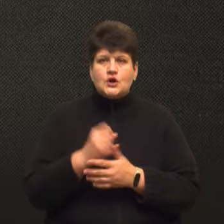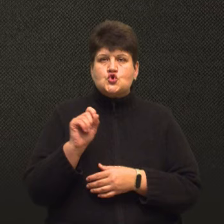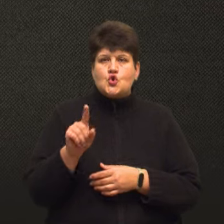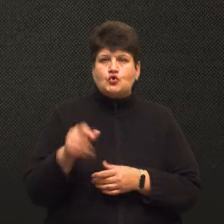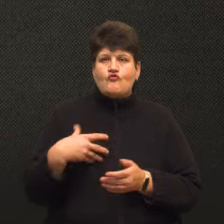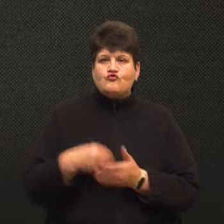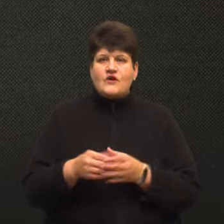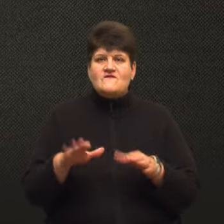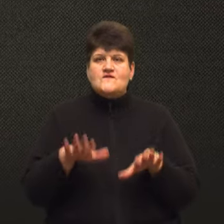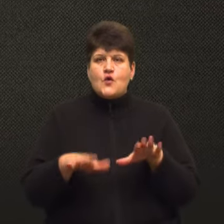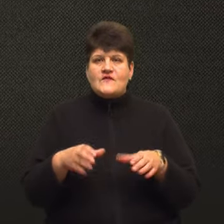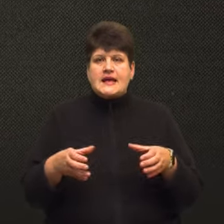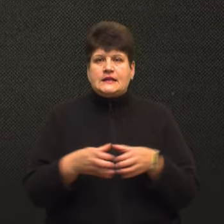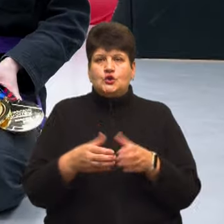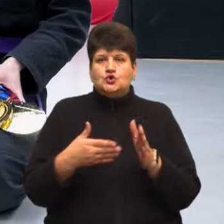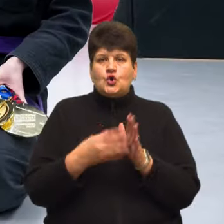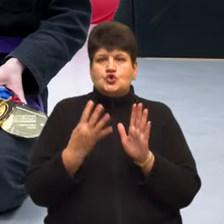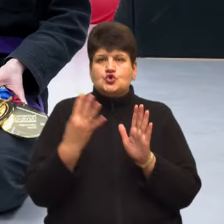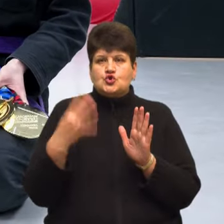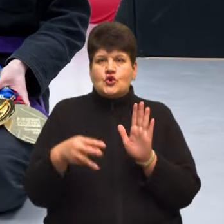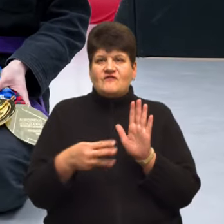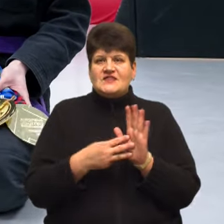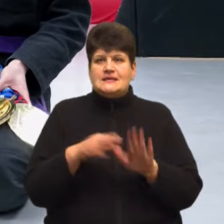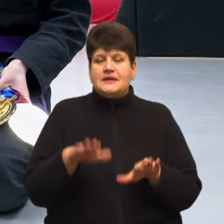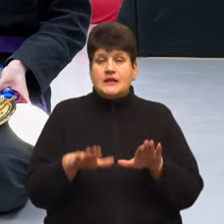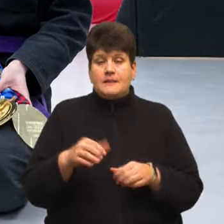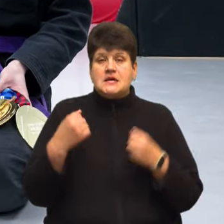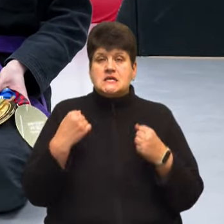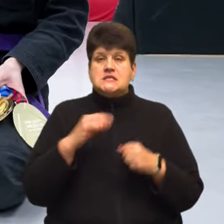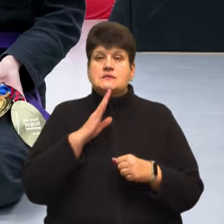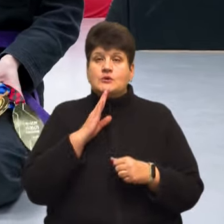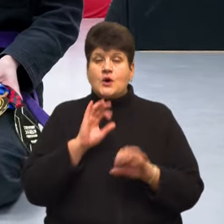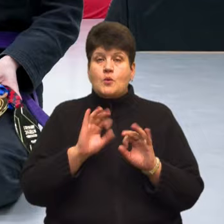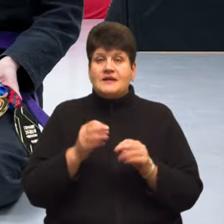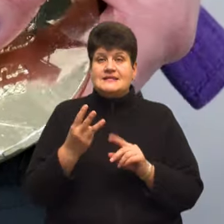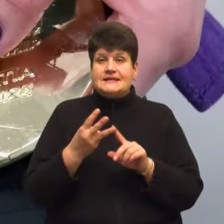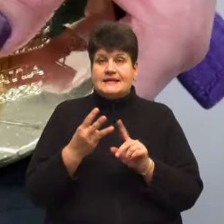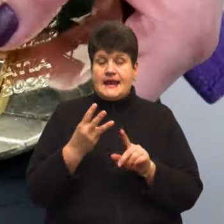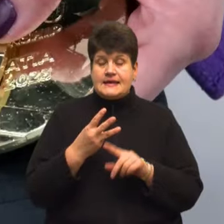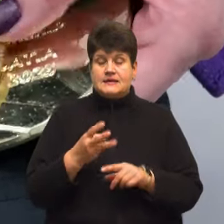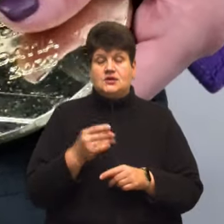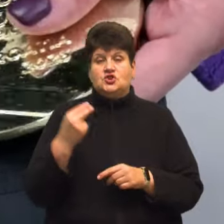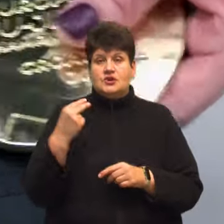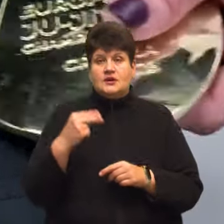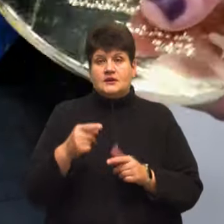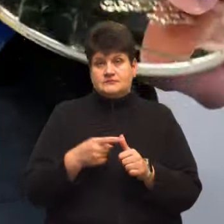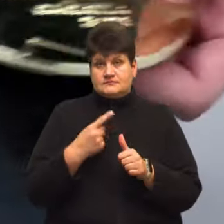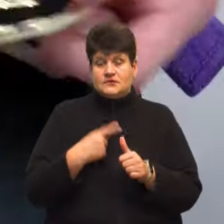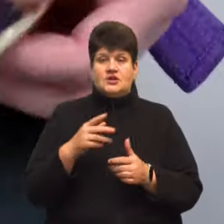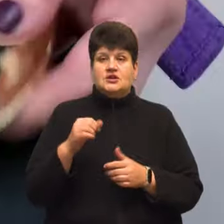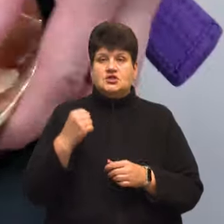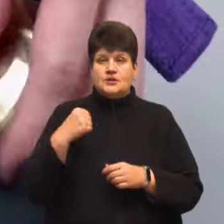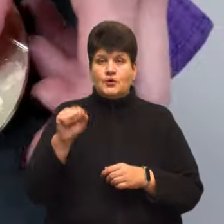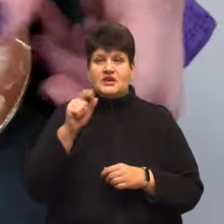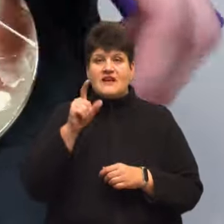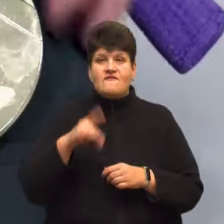категорії серед жінок до 48 кг спортсменка розповідає це вже третій титул чемпіонки Європи з джиуджицу за цей рік